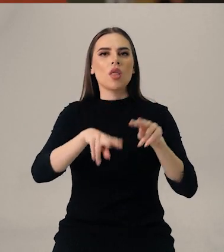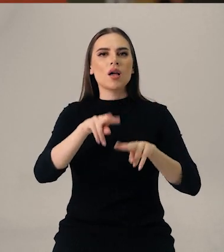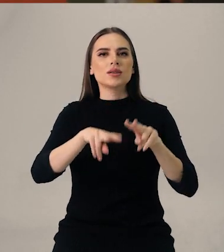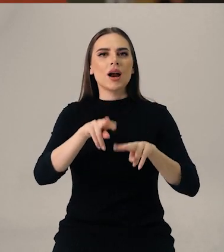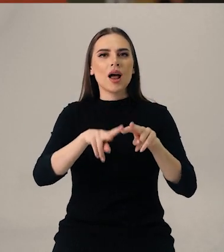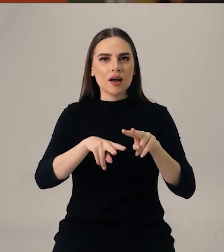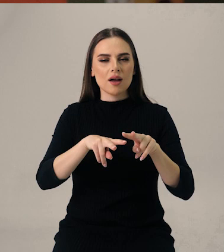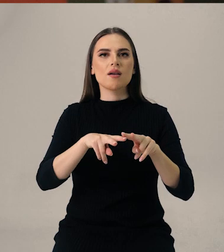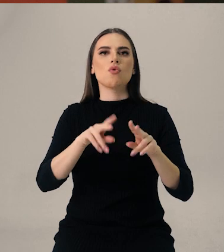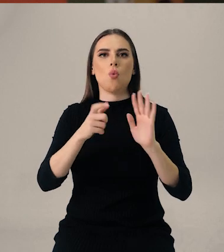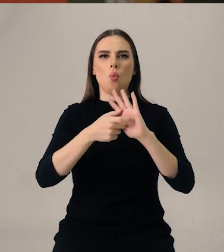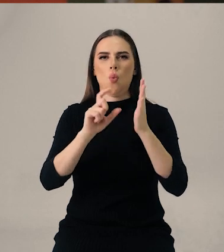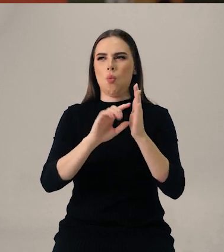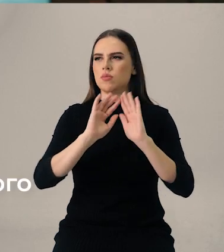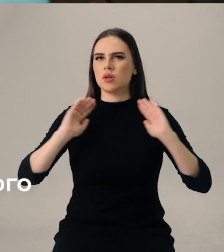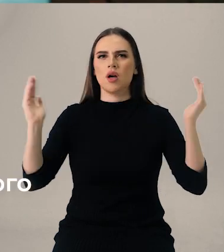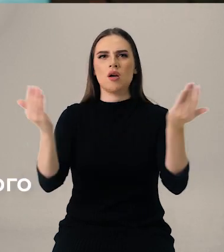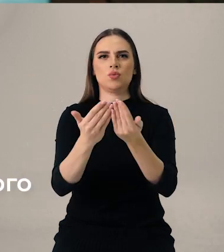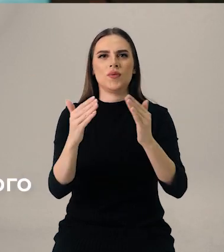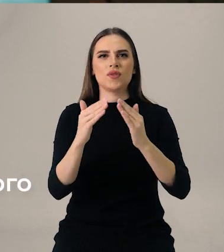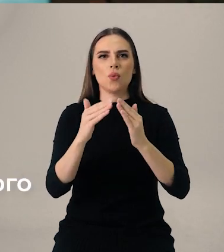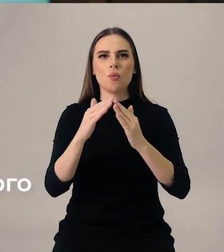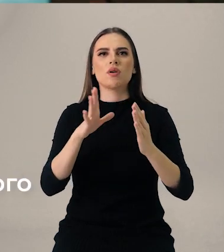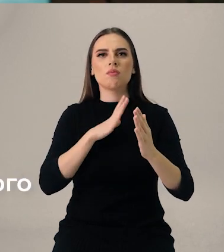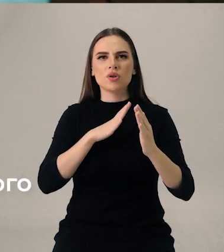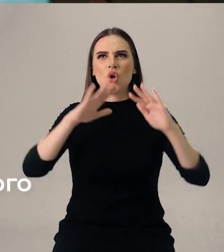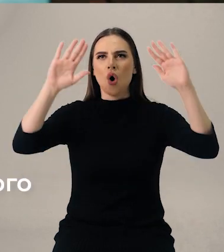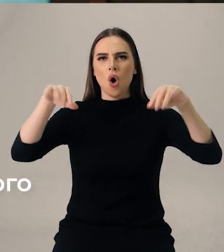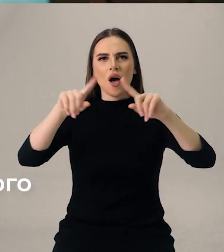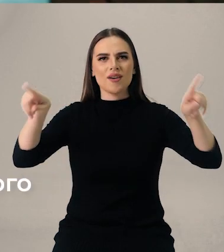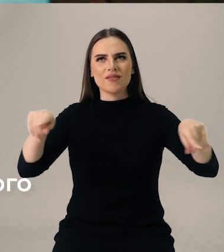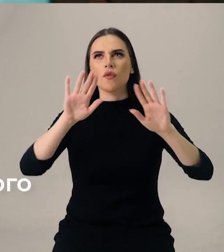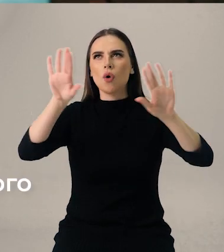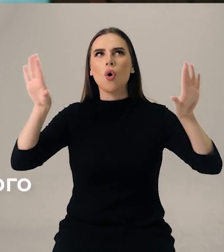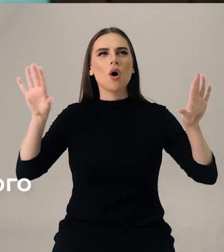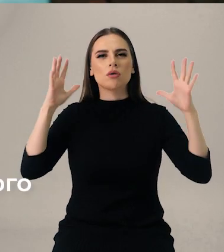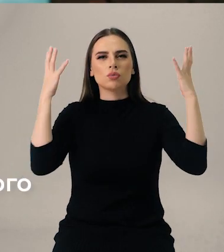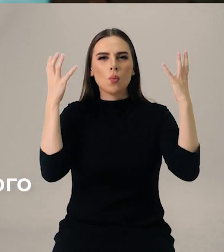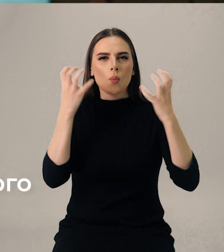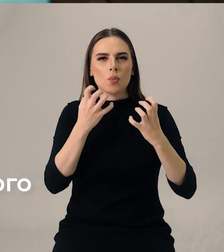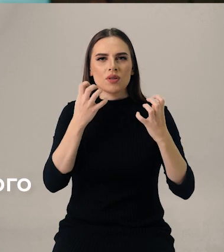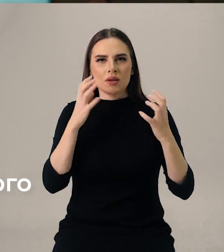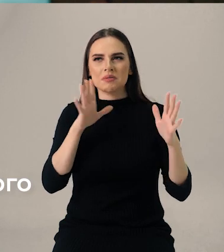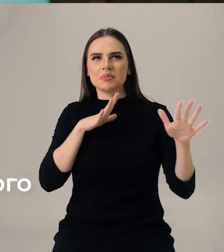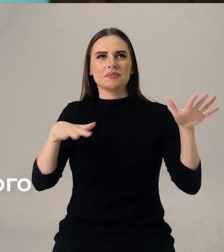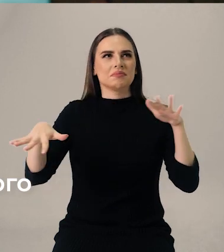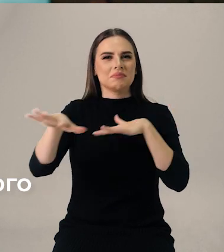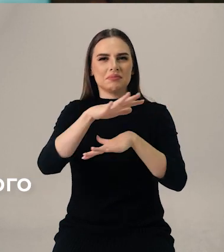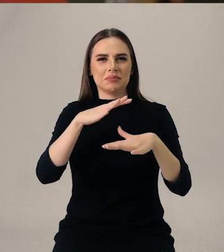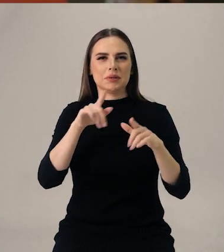работу над картиной целую комнату в доме. Она была украшена коврами и за счет приглушенного освещения создавала мрачную